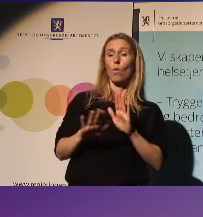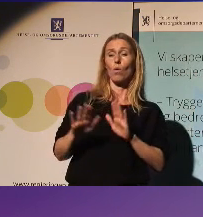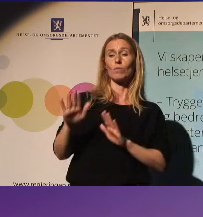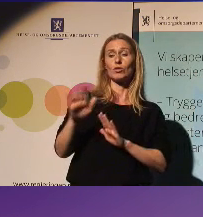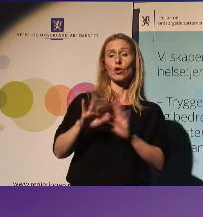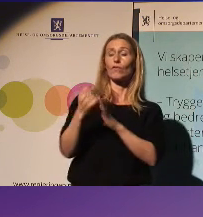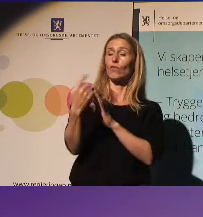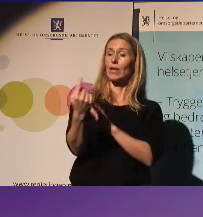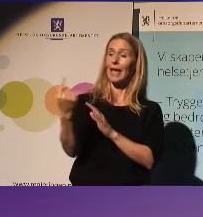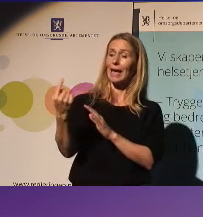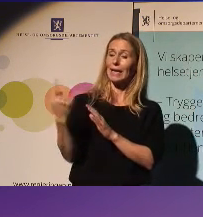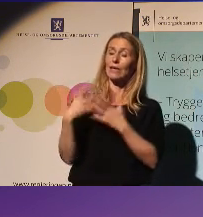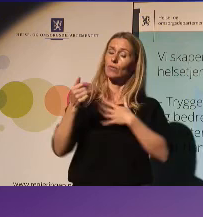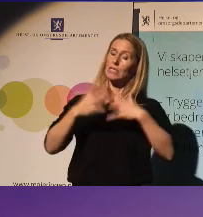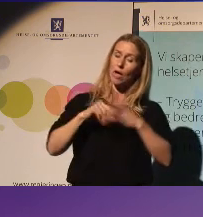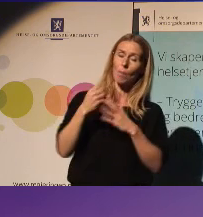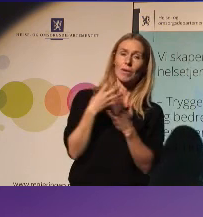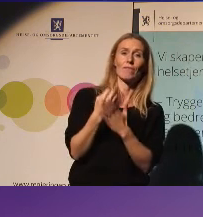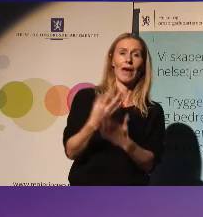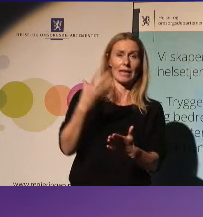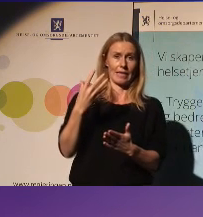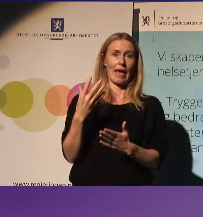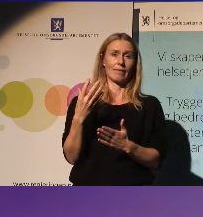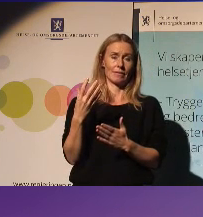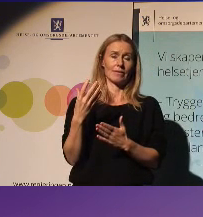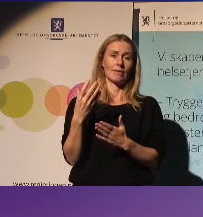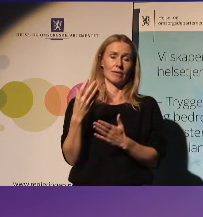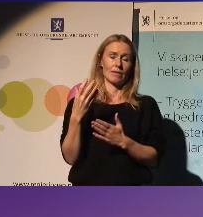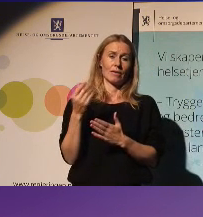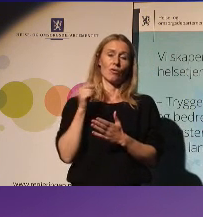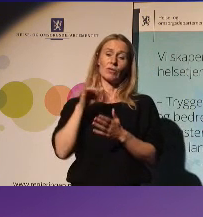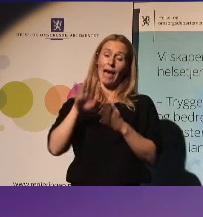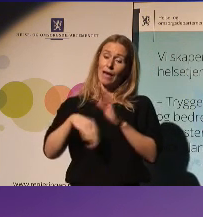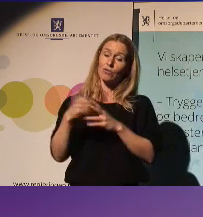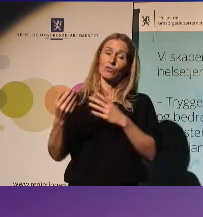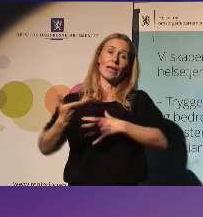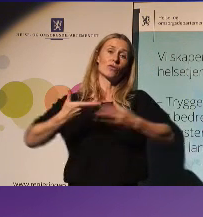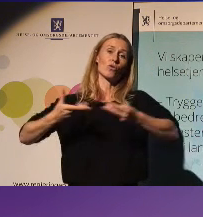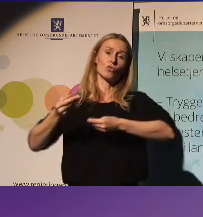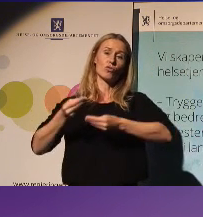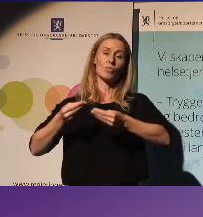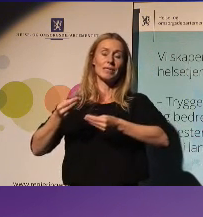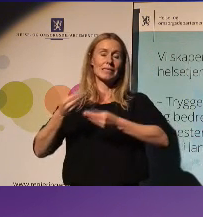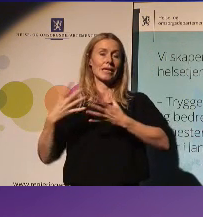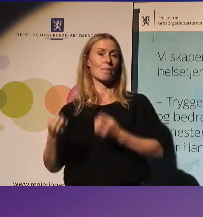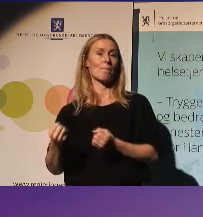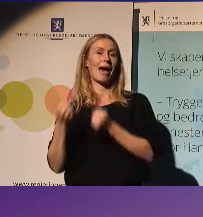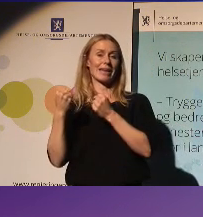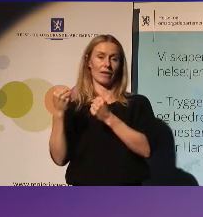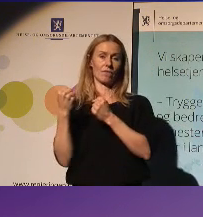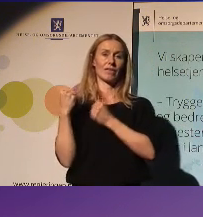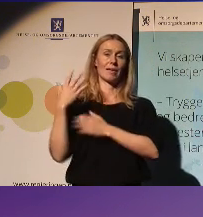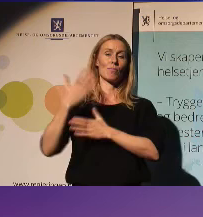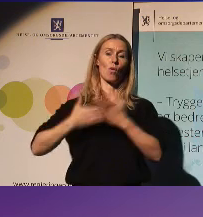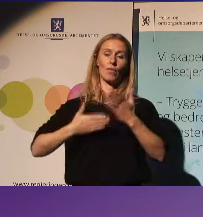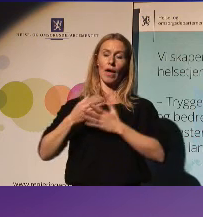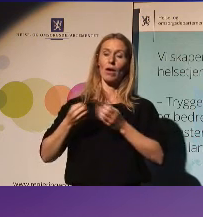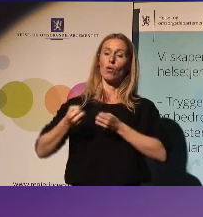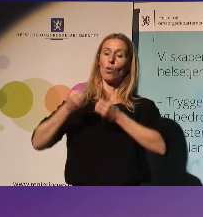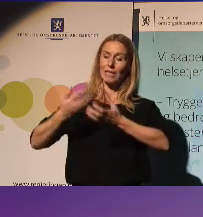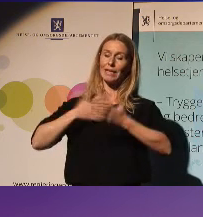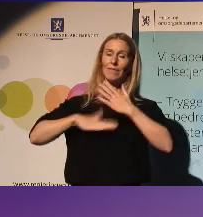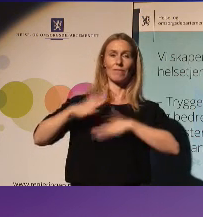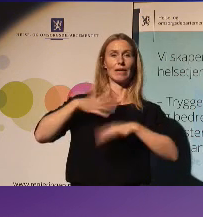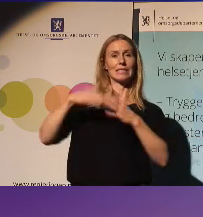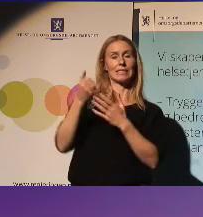den enkelte, det skaper verdighet, og det er også en økonomisk bærekraftig måte å gi